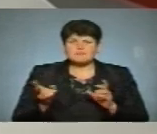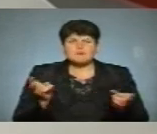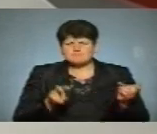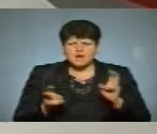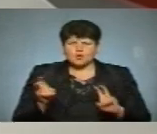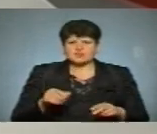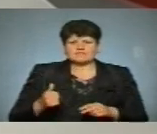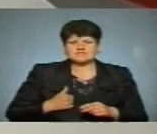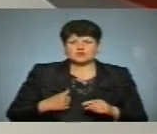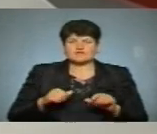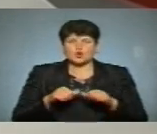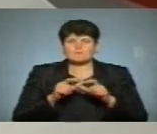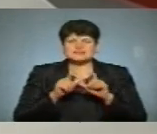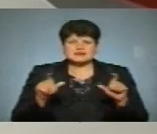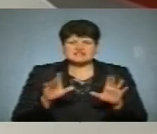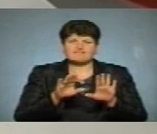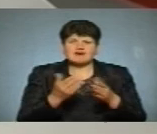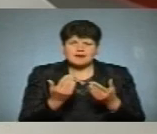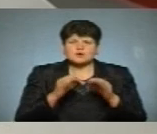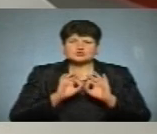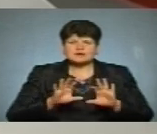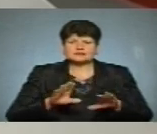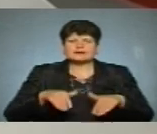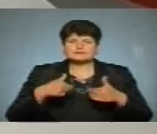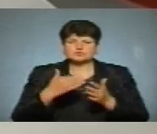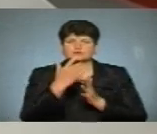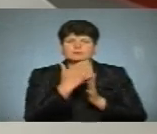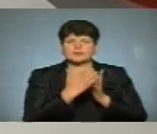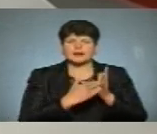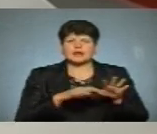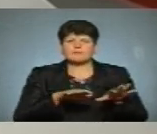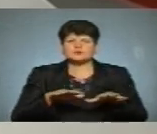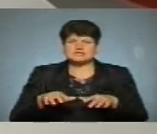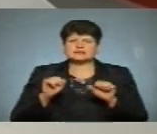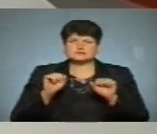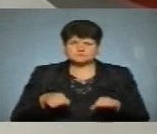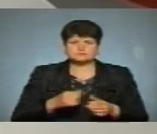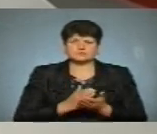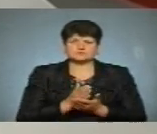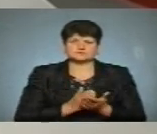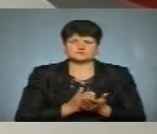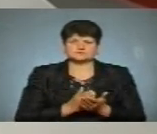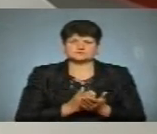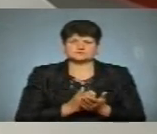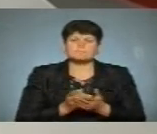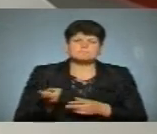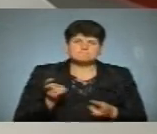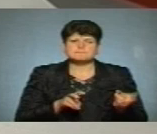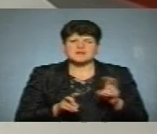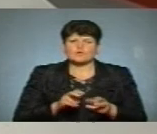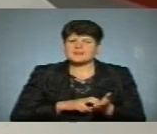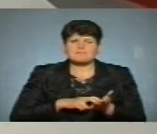військові комісаріати, вам розкажуть, нададуть перелік вакантних посад, де ви можете проходити службу. Приходьте,